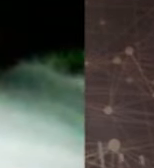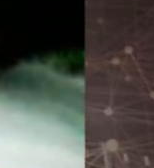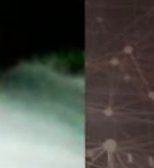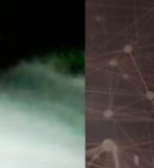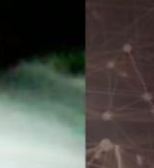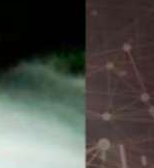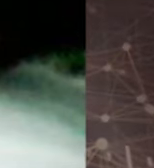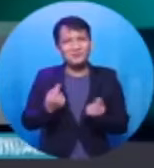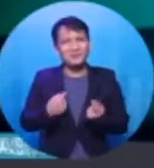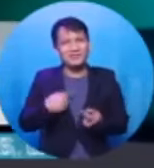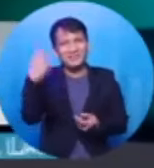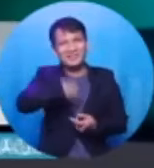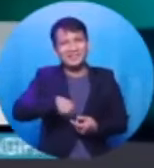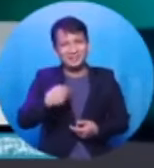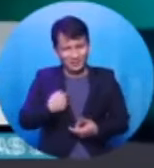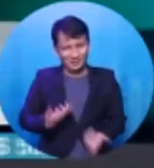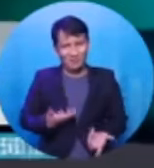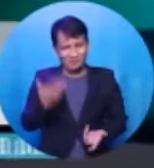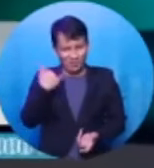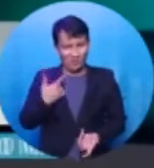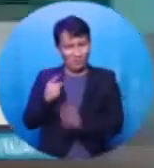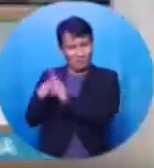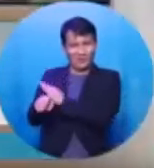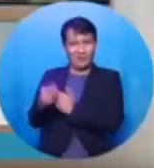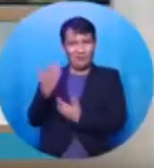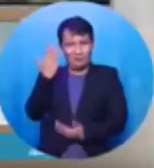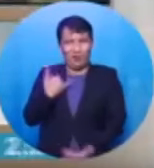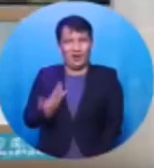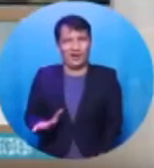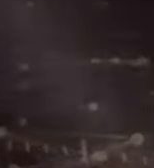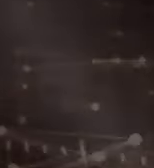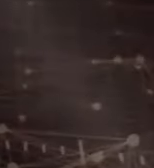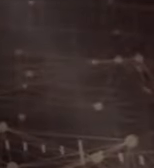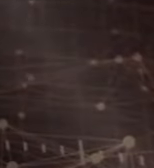tao, tapos gagawin po yan? Hindi, magpaparo sa isang lalaki, no?